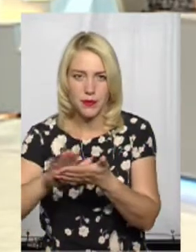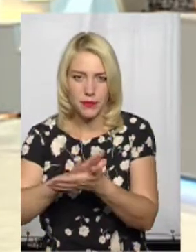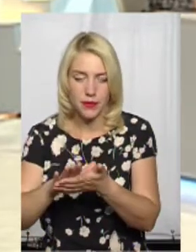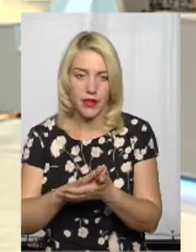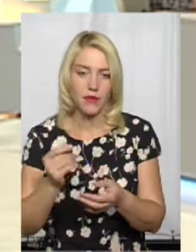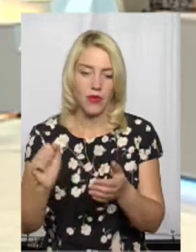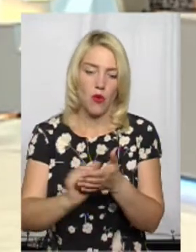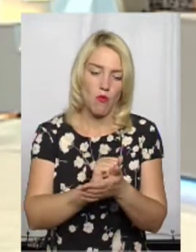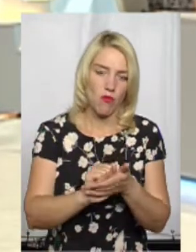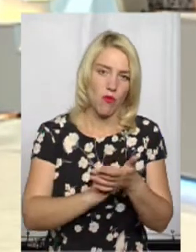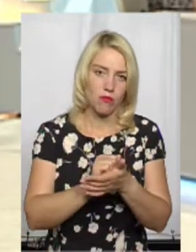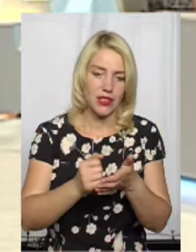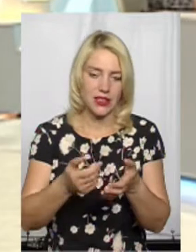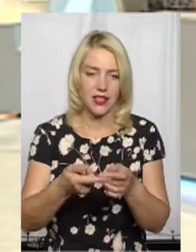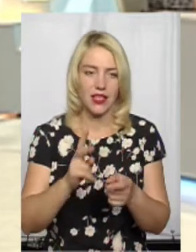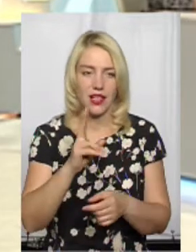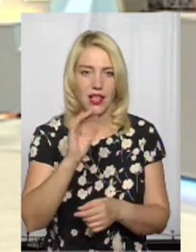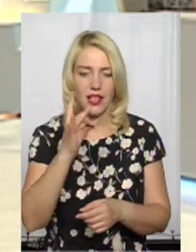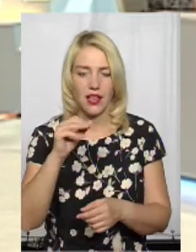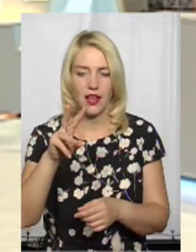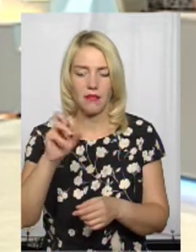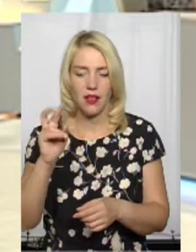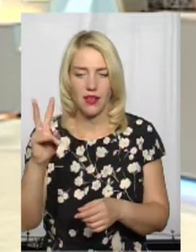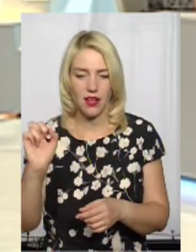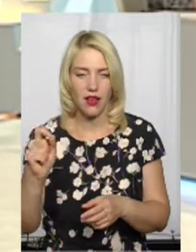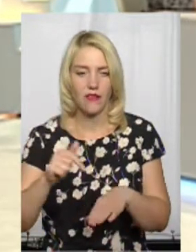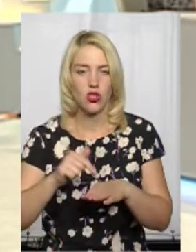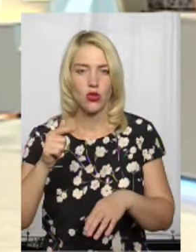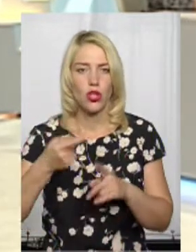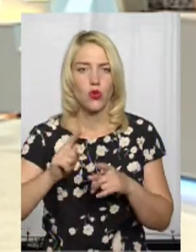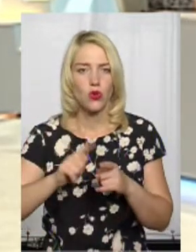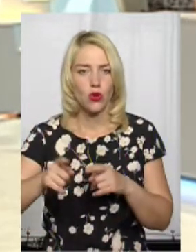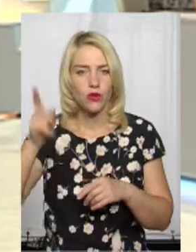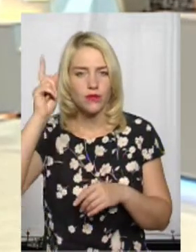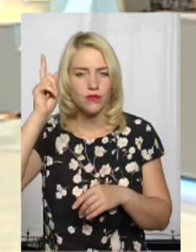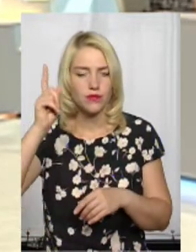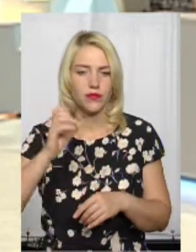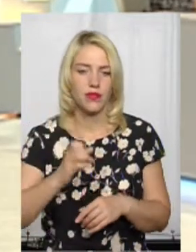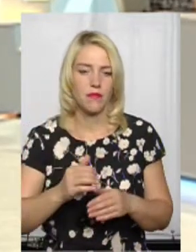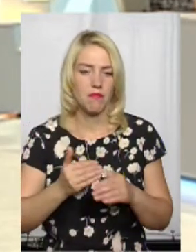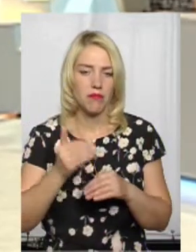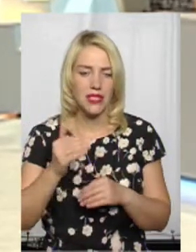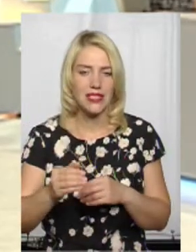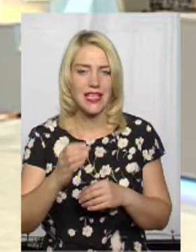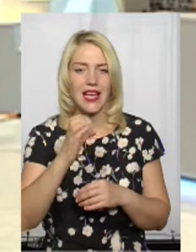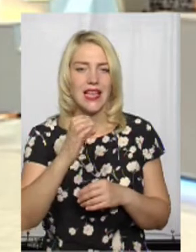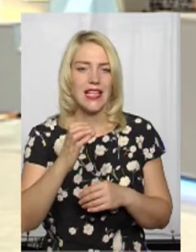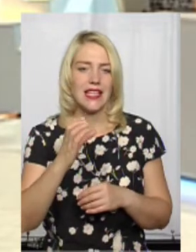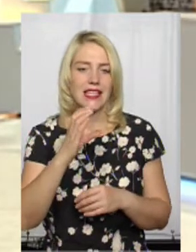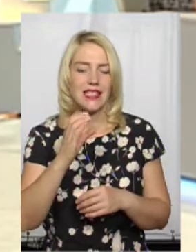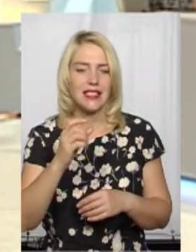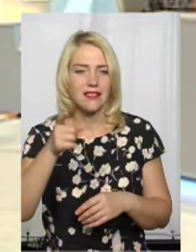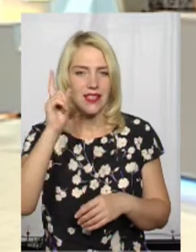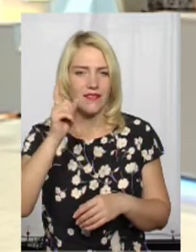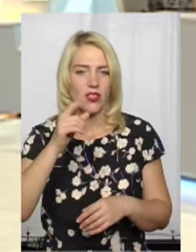попрацювати і помити ту кераміку, відчути ту епоху, ту культуру пізнього середньовіччя, давньої